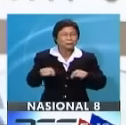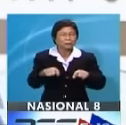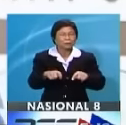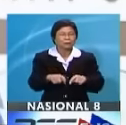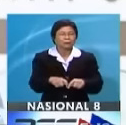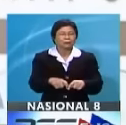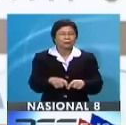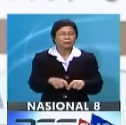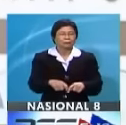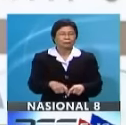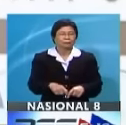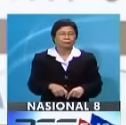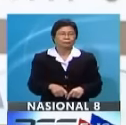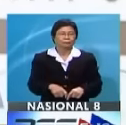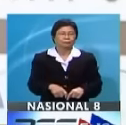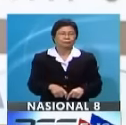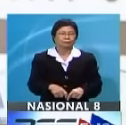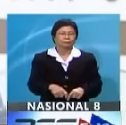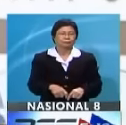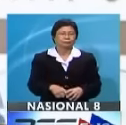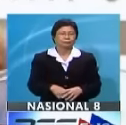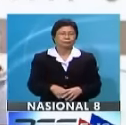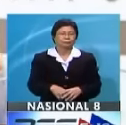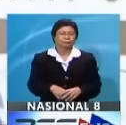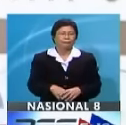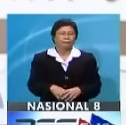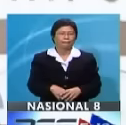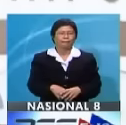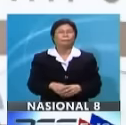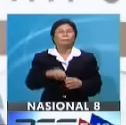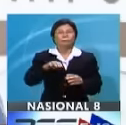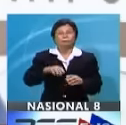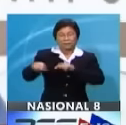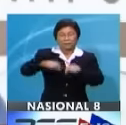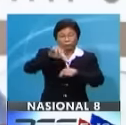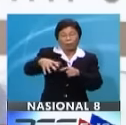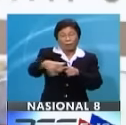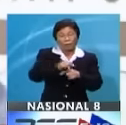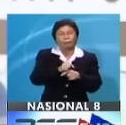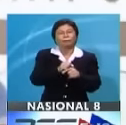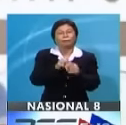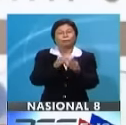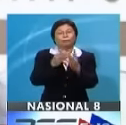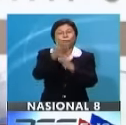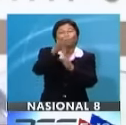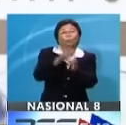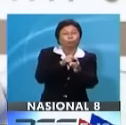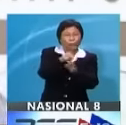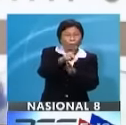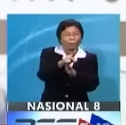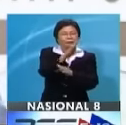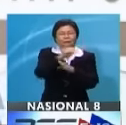tertentu boleh diambil menerusi kepakaran yang ada di universiti dan digandingkan dengan agensi-agensi